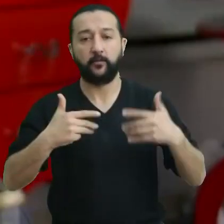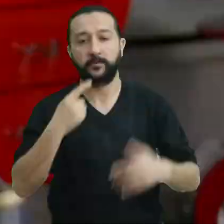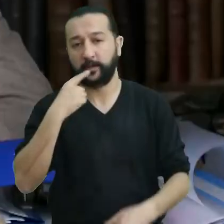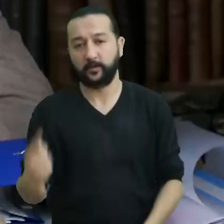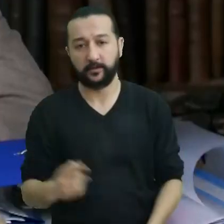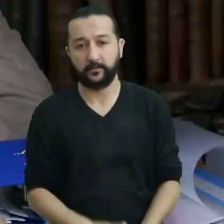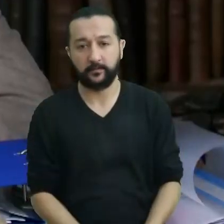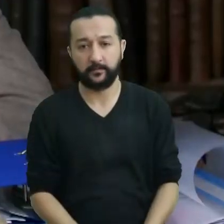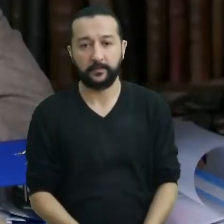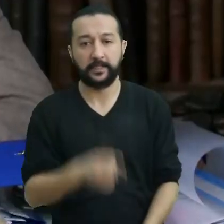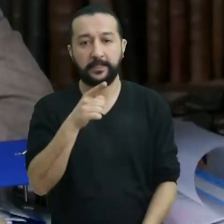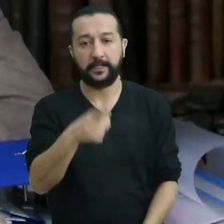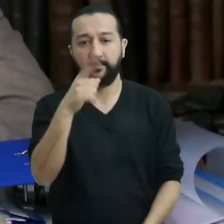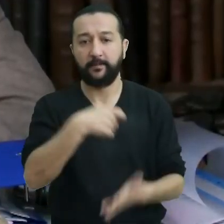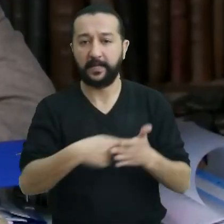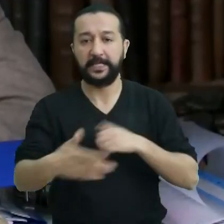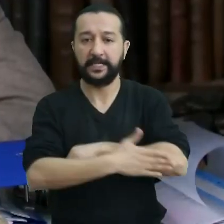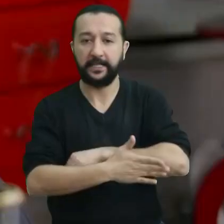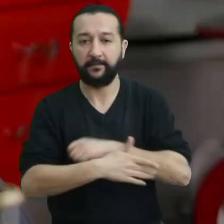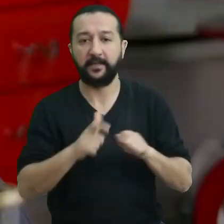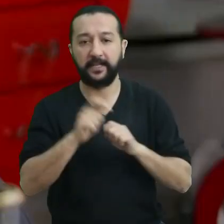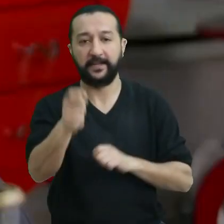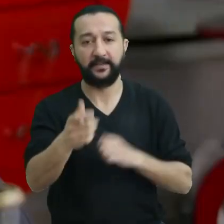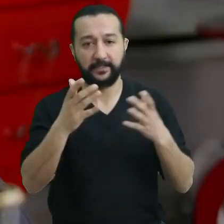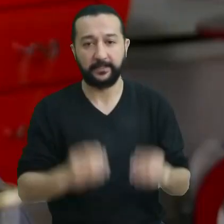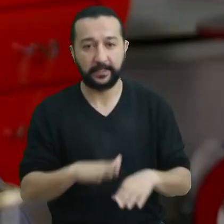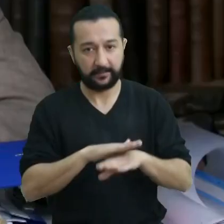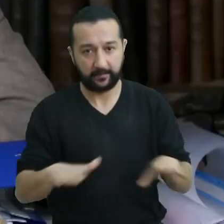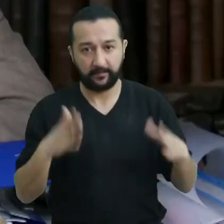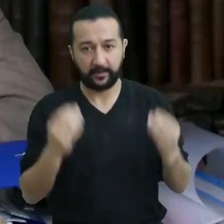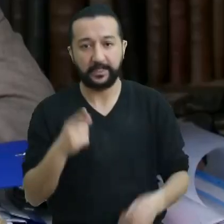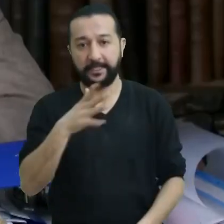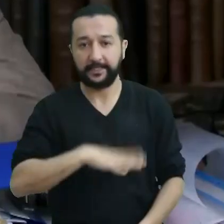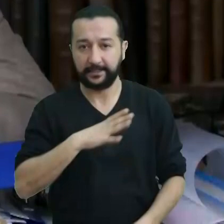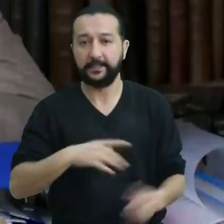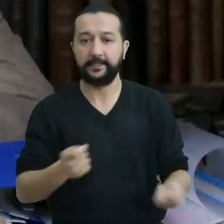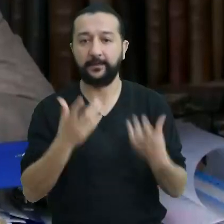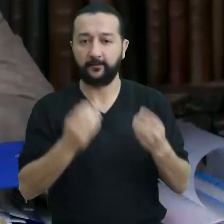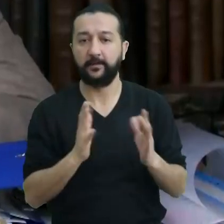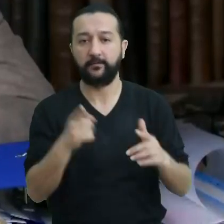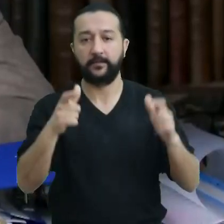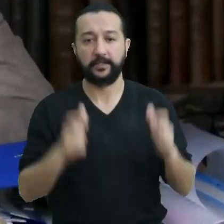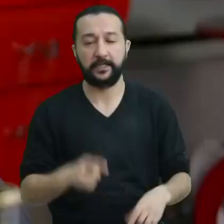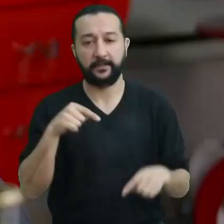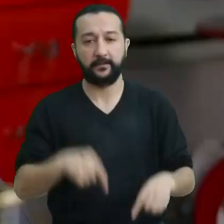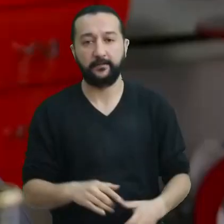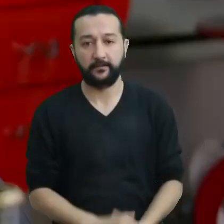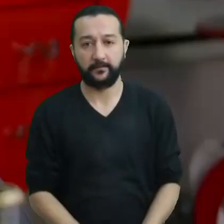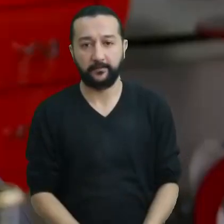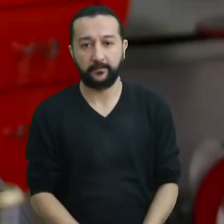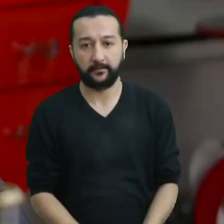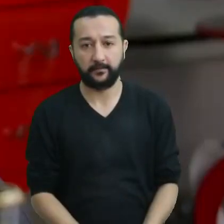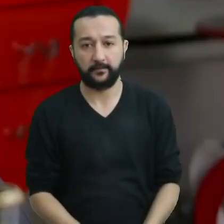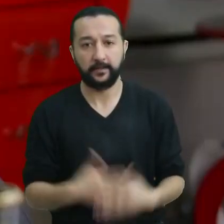muhasebeyi söyleyeceğim. Sana bir maaşlı ikramiye versinler. Tamam mı? İstediğin kadar çalışabilirsin sen bu şirkette.